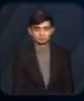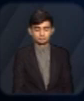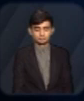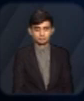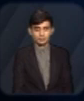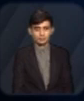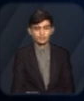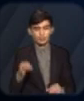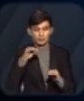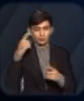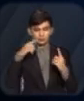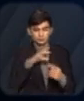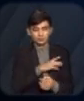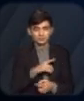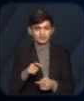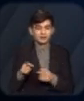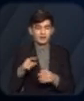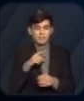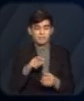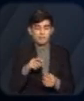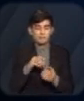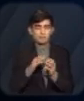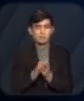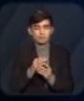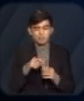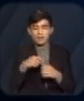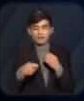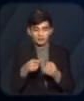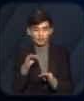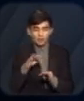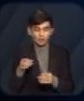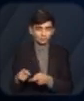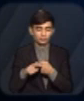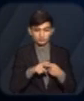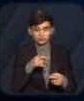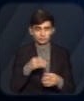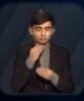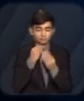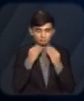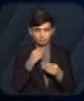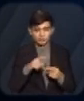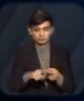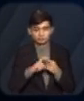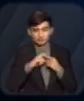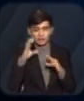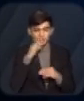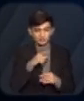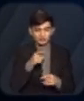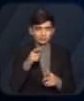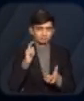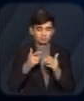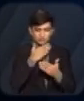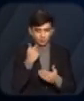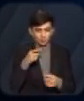Главный миф, что коронавирус завозят с бананами. И якобы заразиться можно, употребляя их и другие экзотические фрукты. Неправда и то,